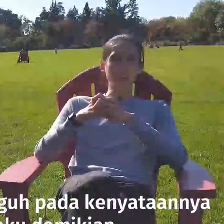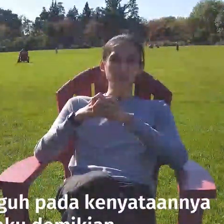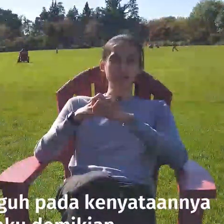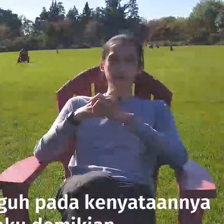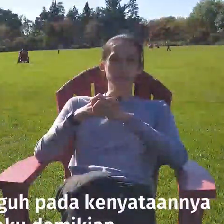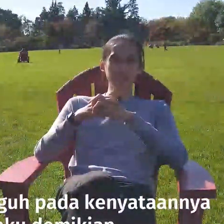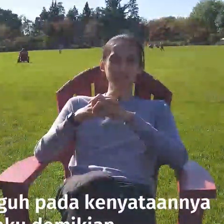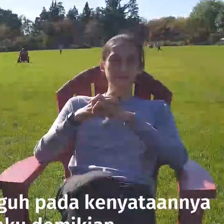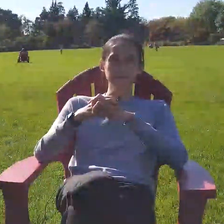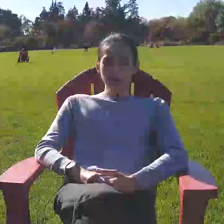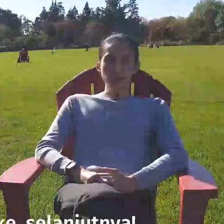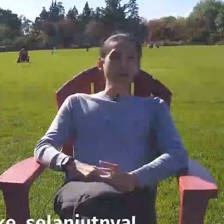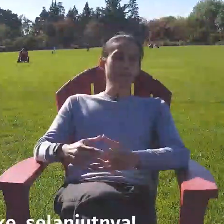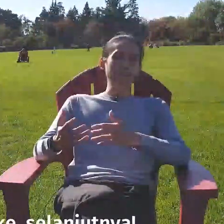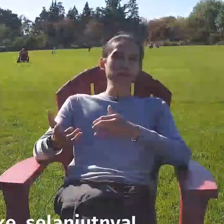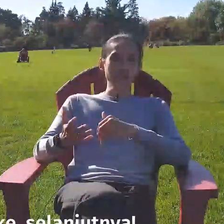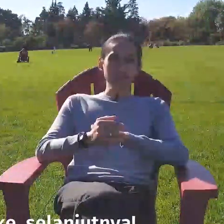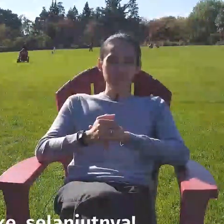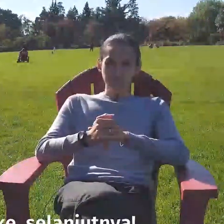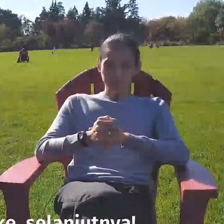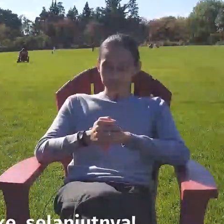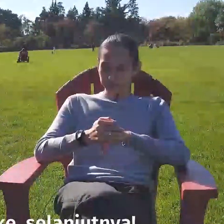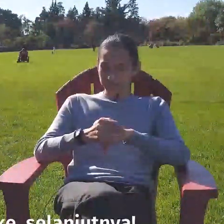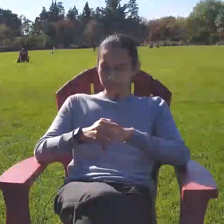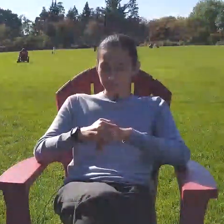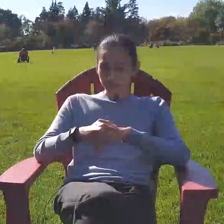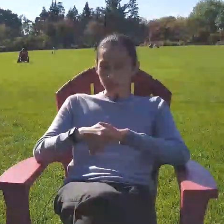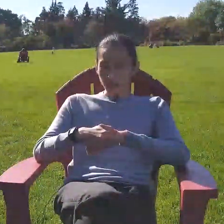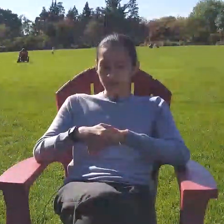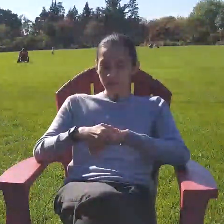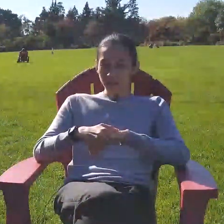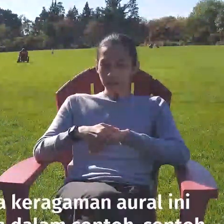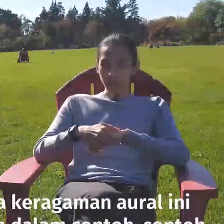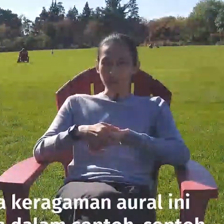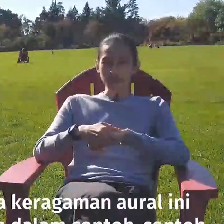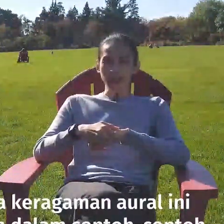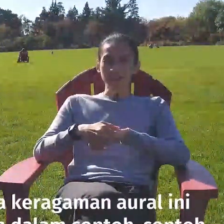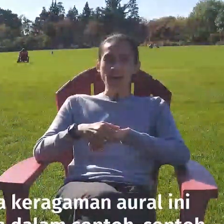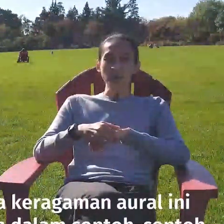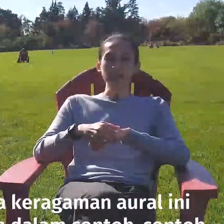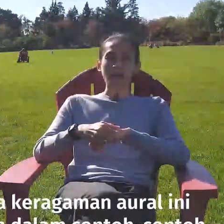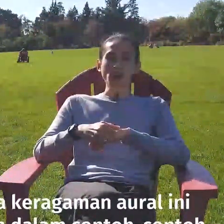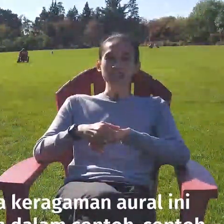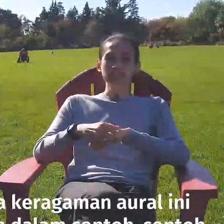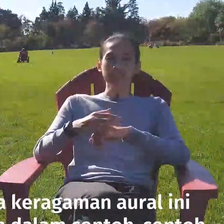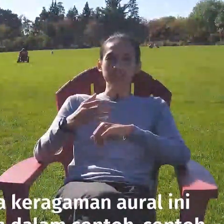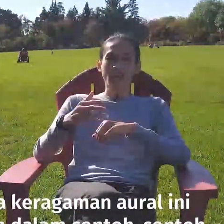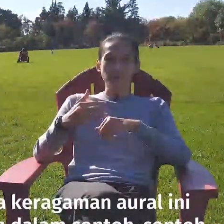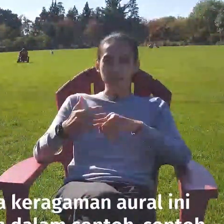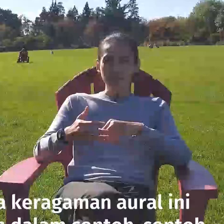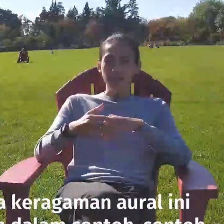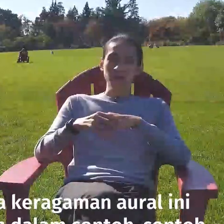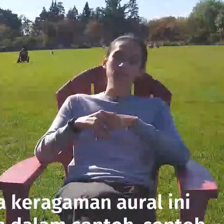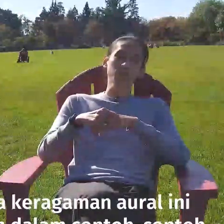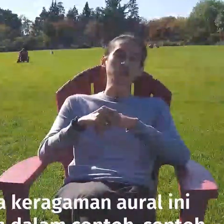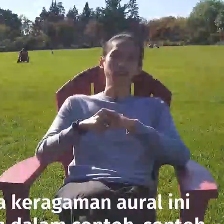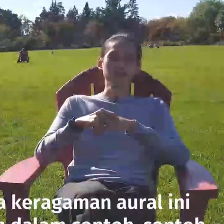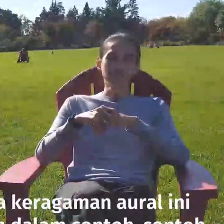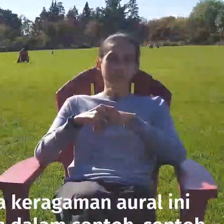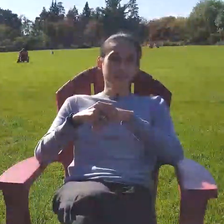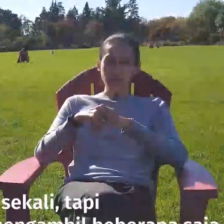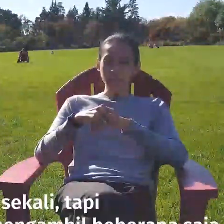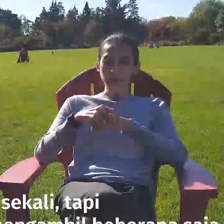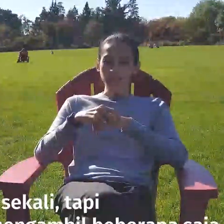kenyataannya tidak berlaku demikian Oke selanjutnya Bagaimana keragaman aural ini diterapkan dalam